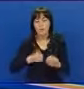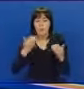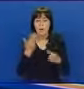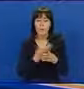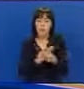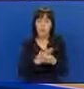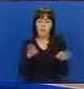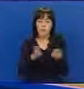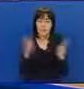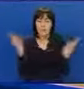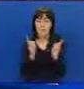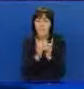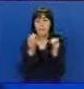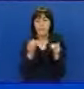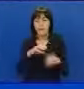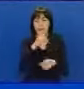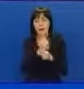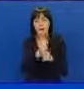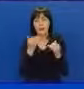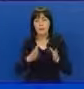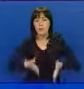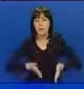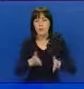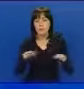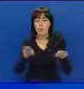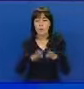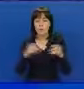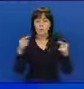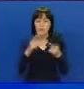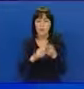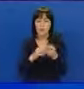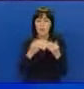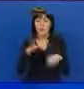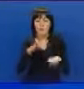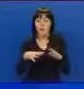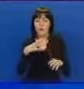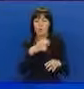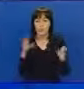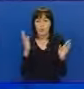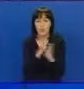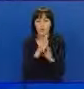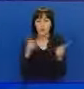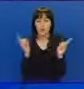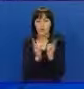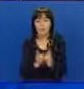Бұл бас қосудың түптеп келгенде маңызы зор. Жол мен жолдың қосылатыны сияқты толқындар тоғысқан.